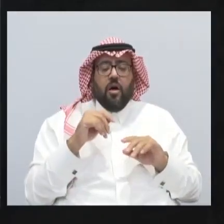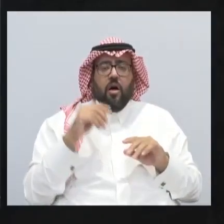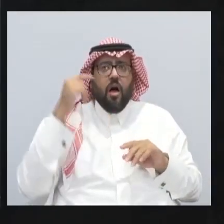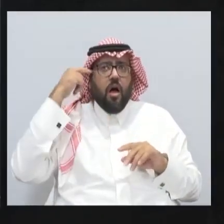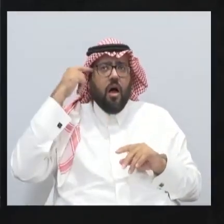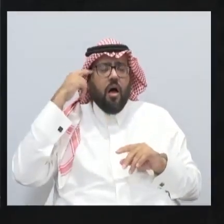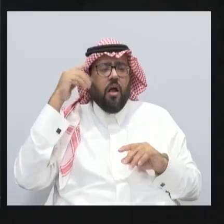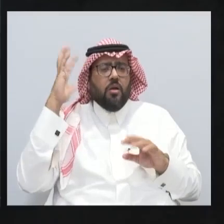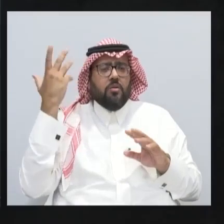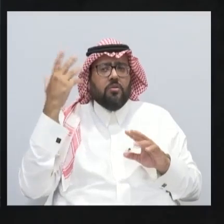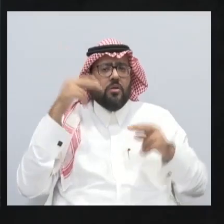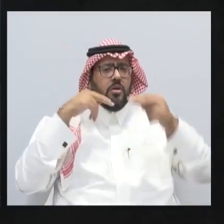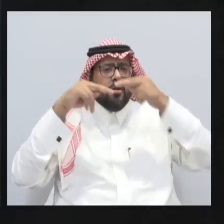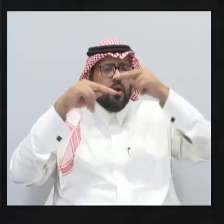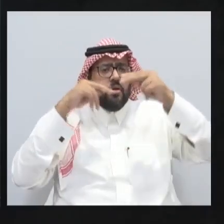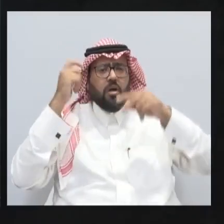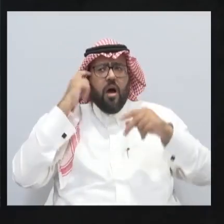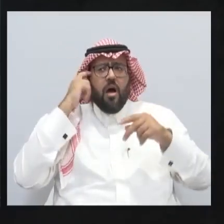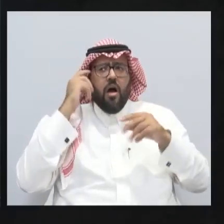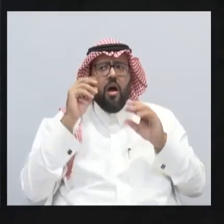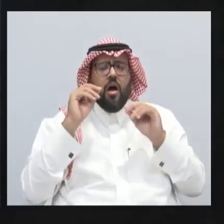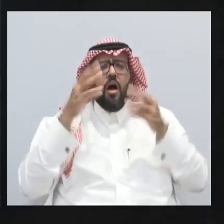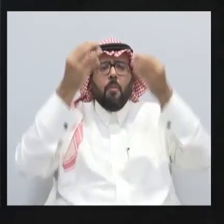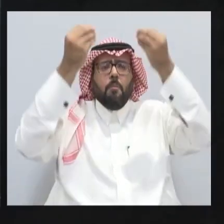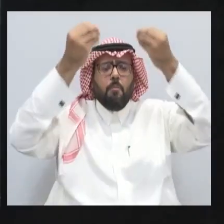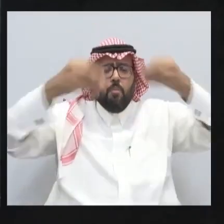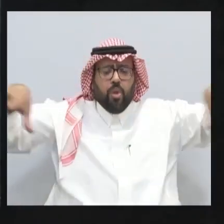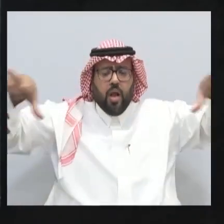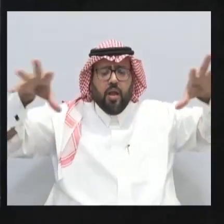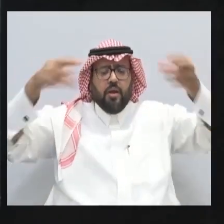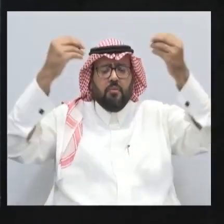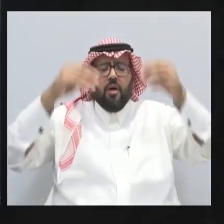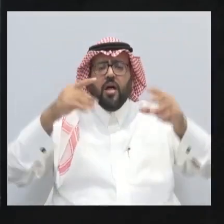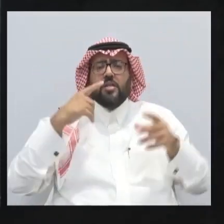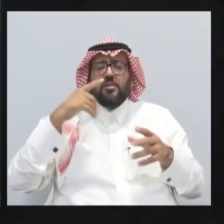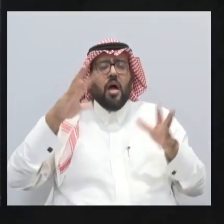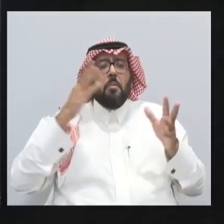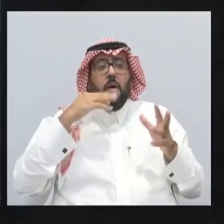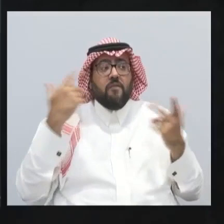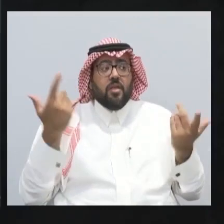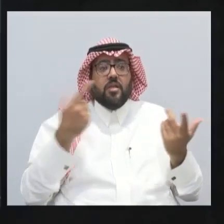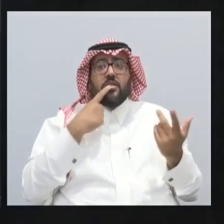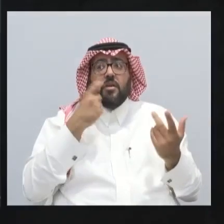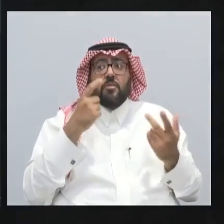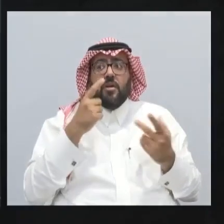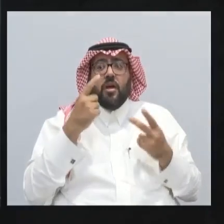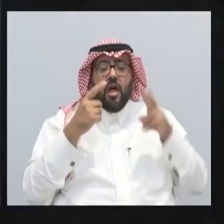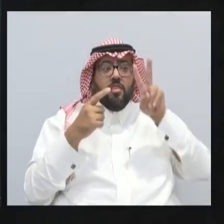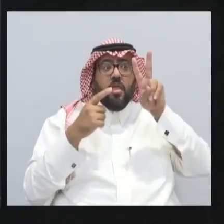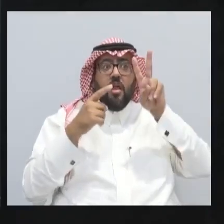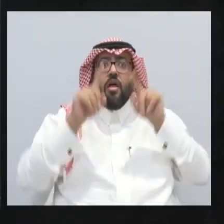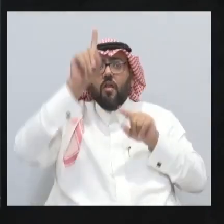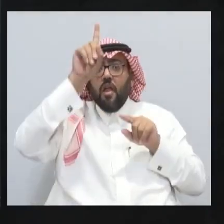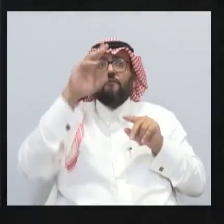عقلي ونقاش عقلي يبين بطلان هذا الامر انه يستحيل عقلا انه يوجد اكثر من اله